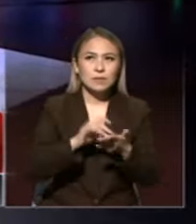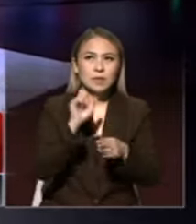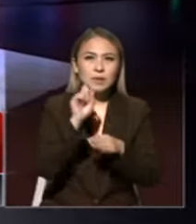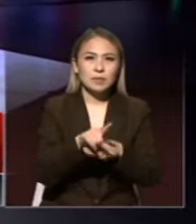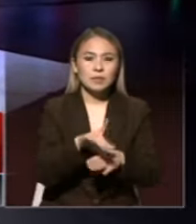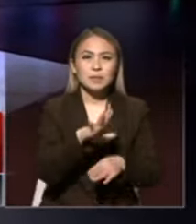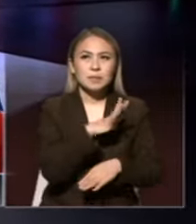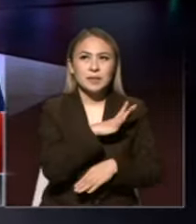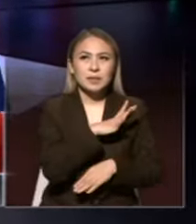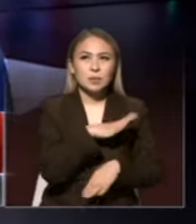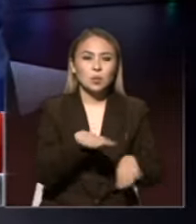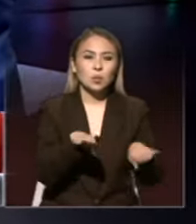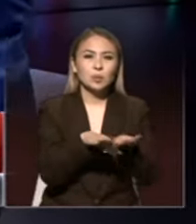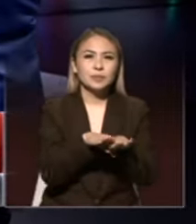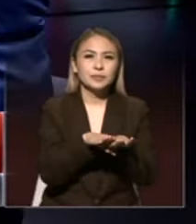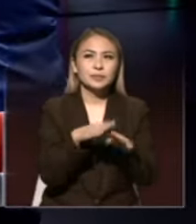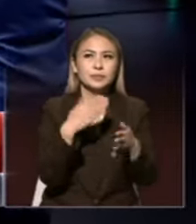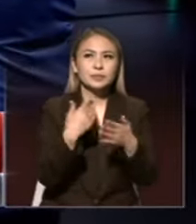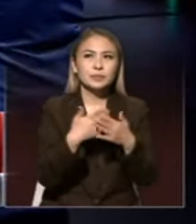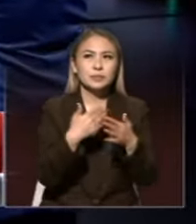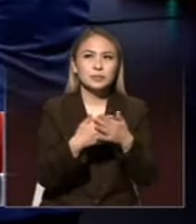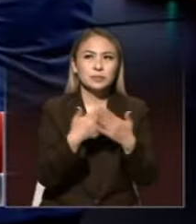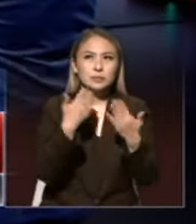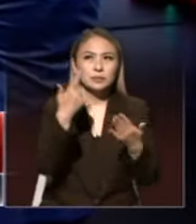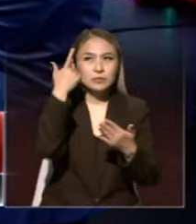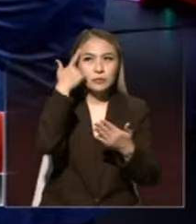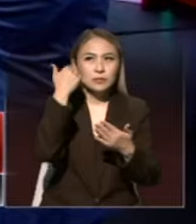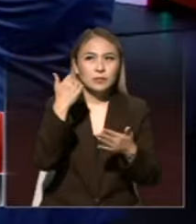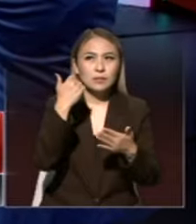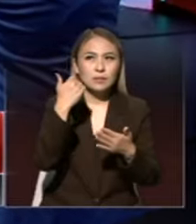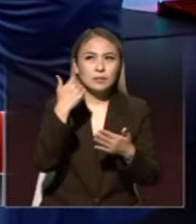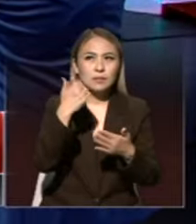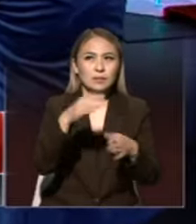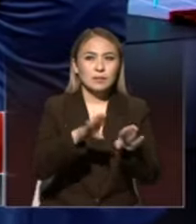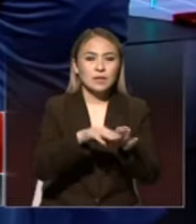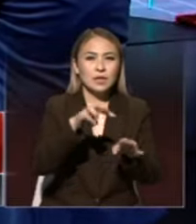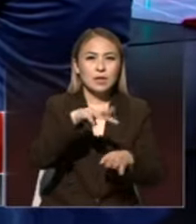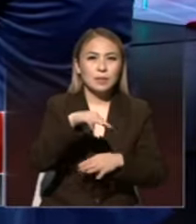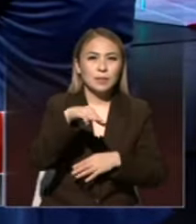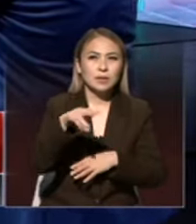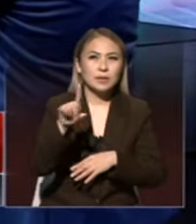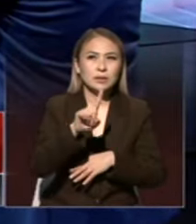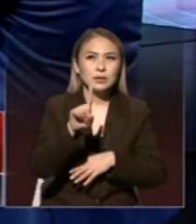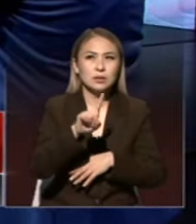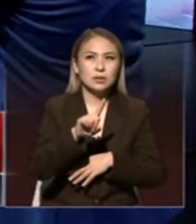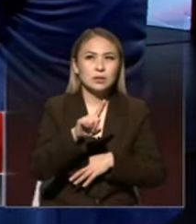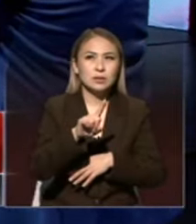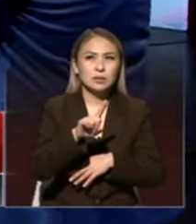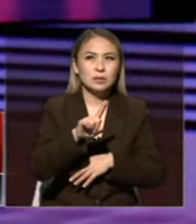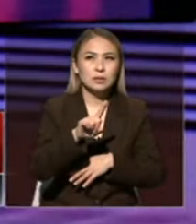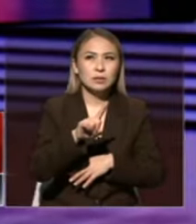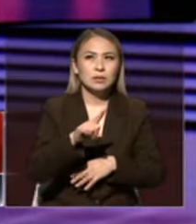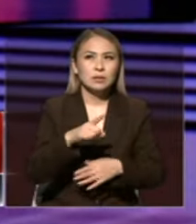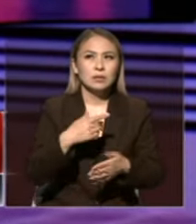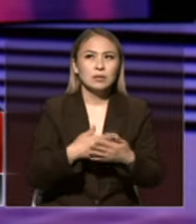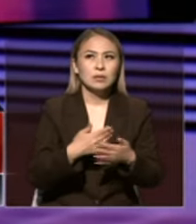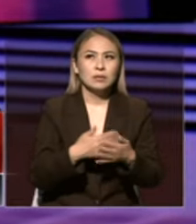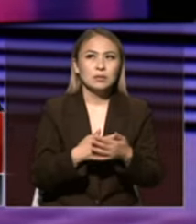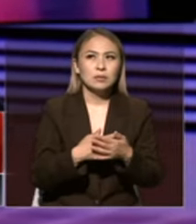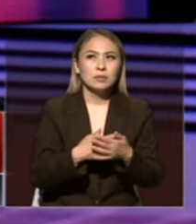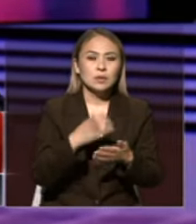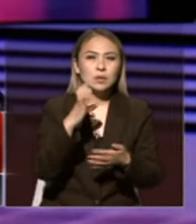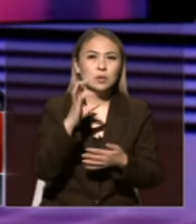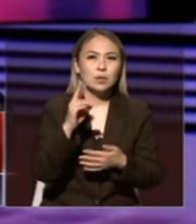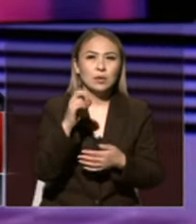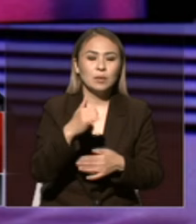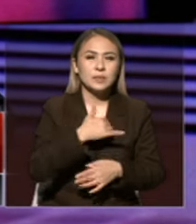бердік. Біз мәселен, қанағат өзің білесің, сенің ана емтізіңе үш түсті соқа керек. Сол соқа біздің